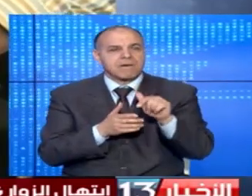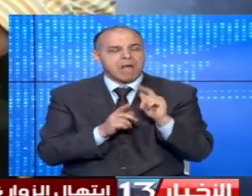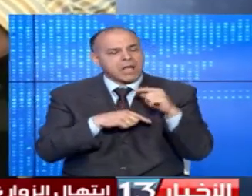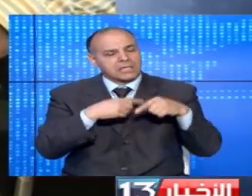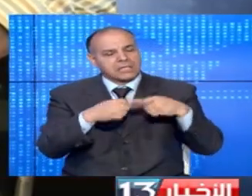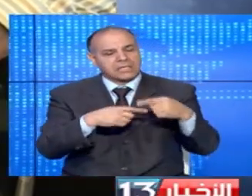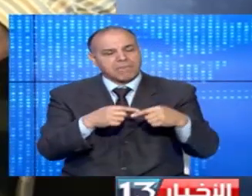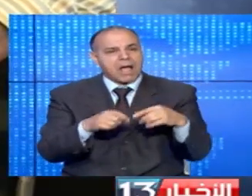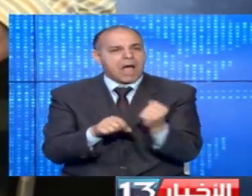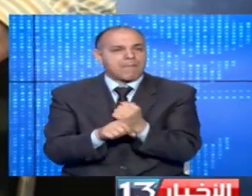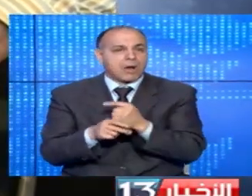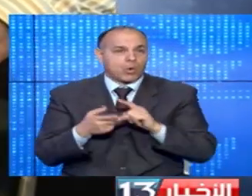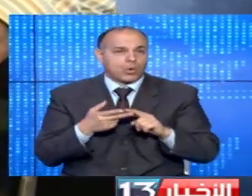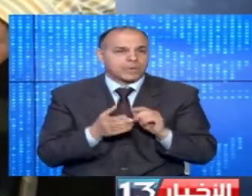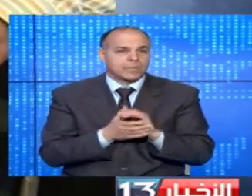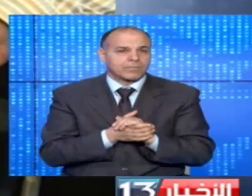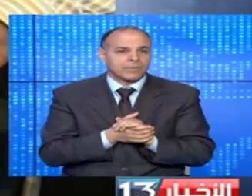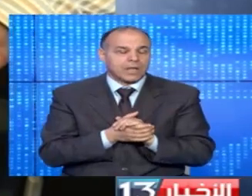يعني